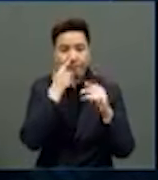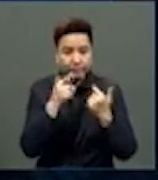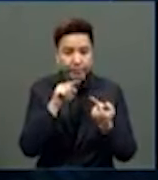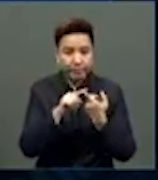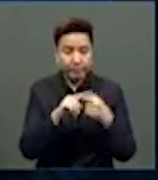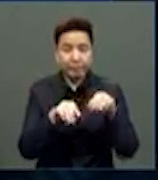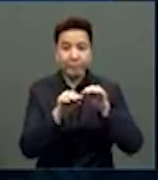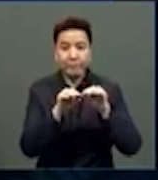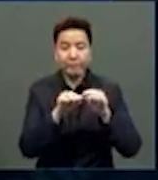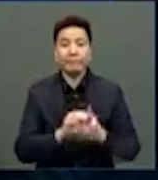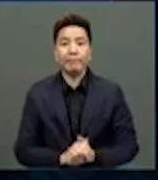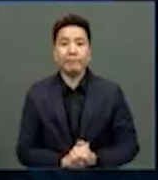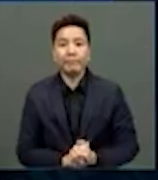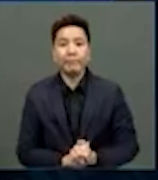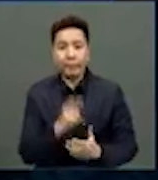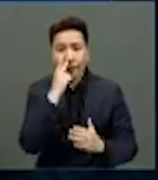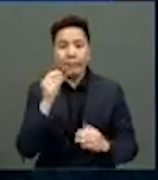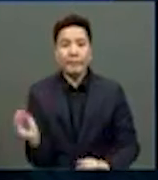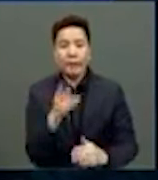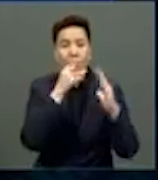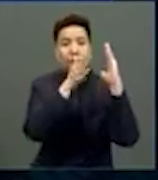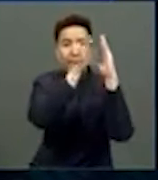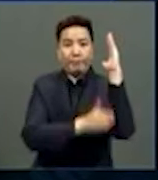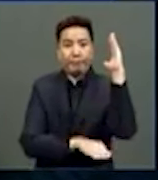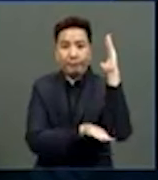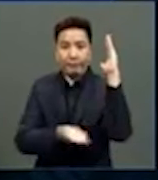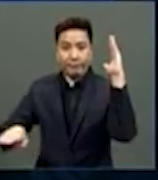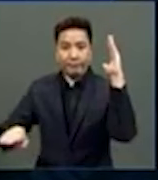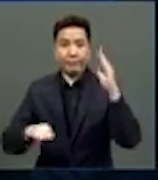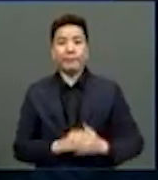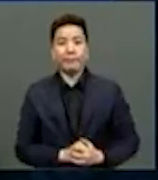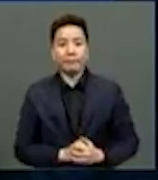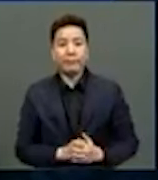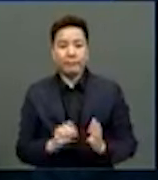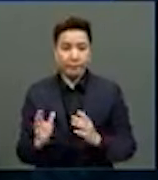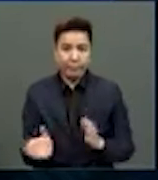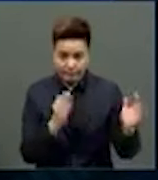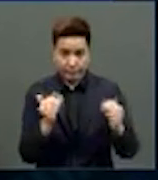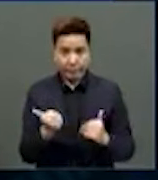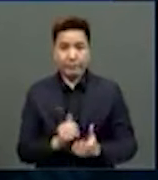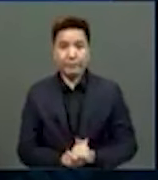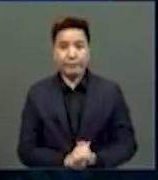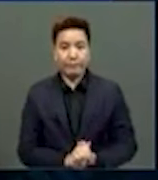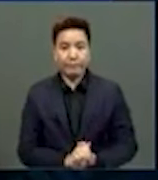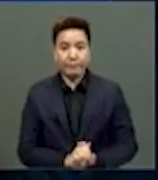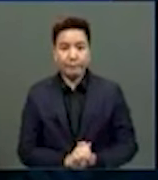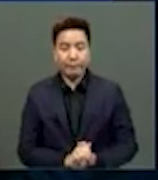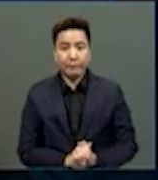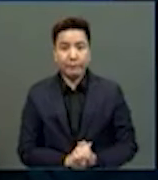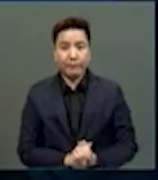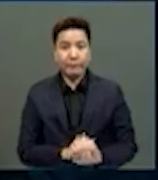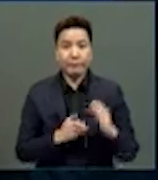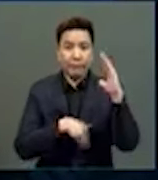ของแต่เขาขอสไลด์ถัดไปค่ะหน้าสไลด์ถัดไปเลยนะคะกราฟ